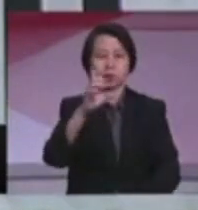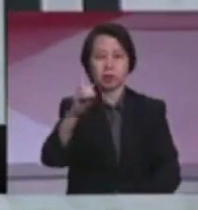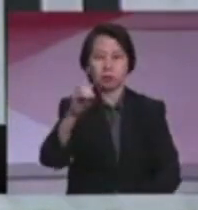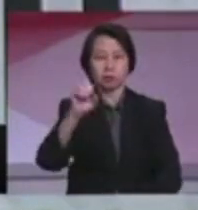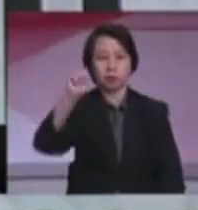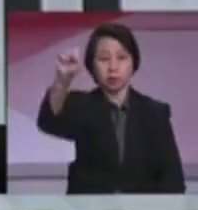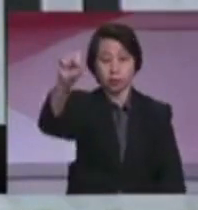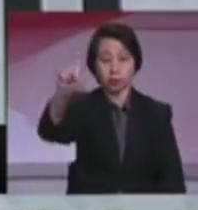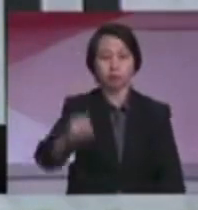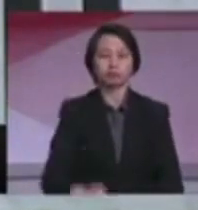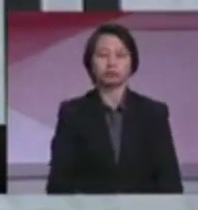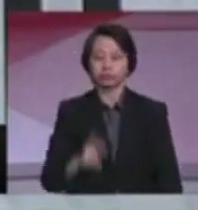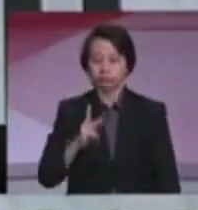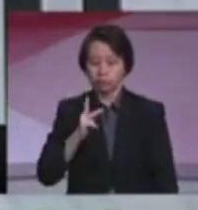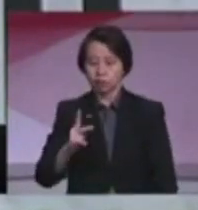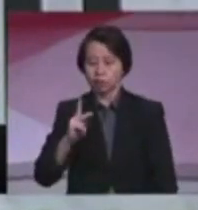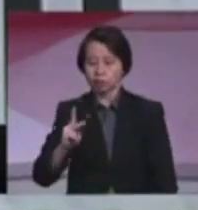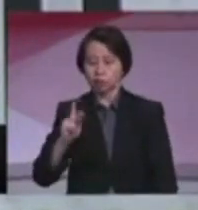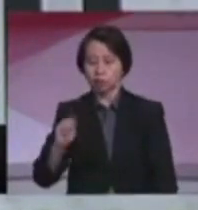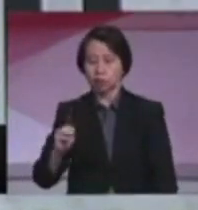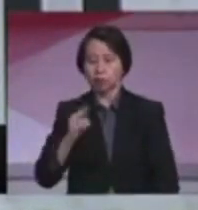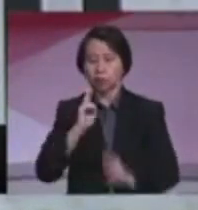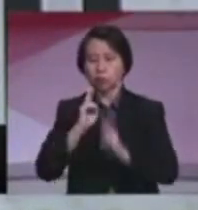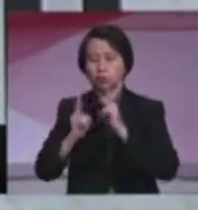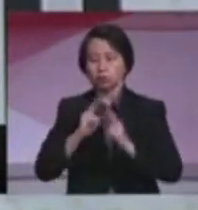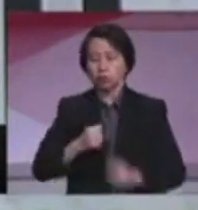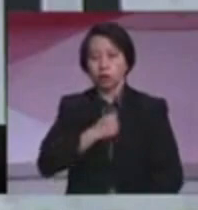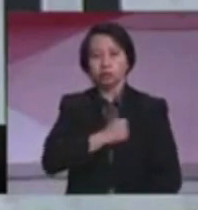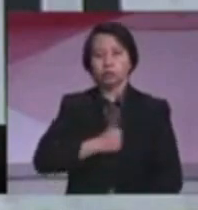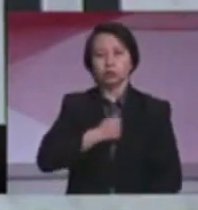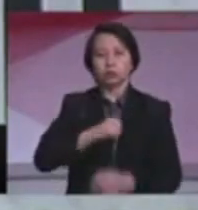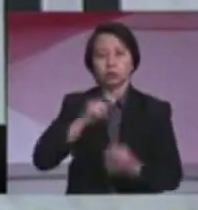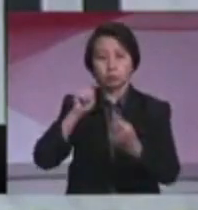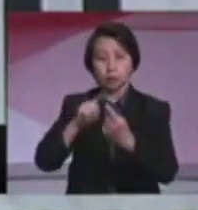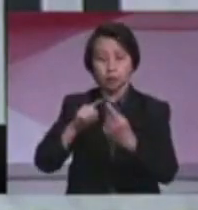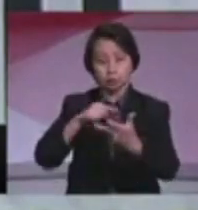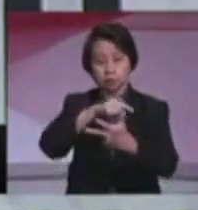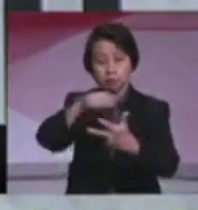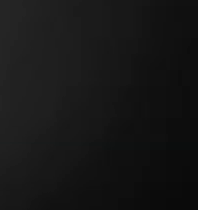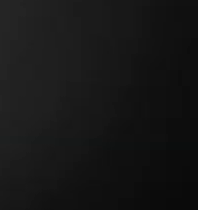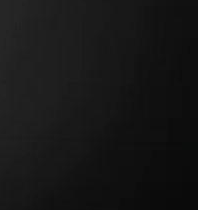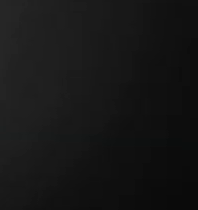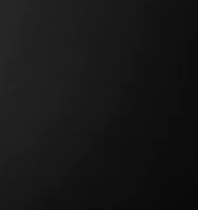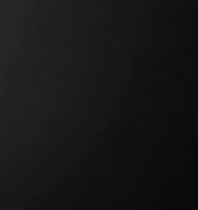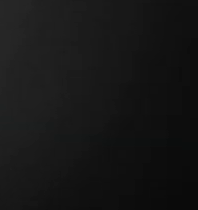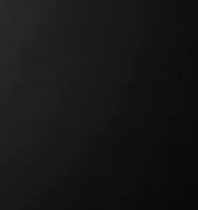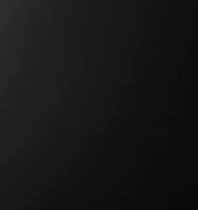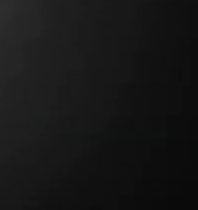Kementerian Kesihatan mengucapkan takziah kepada semua ahli keluarga mereka.